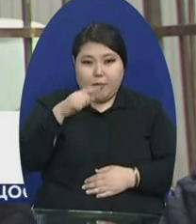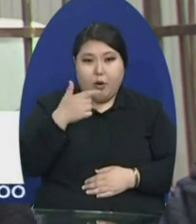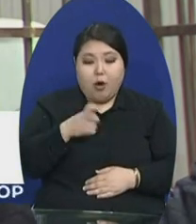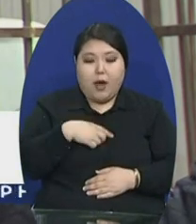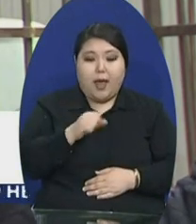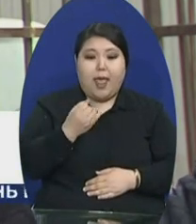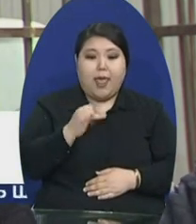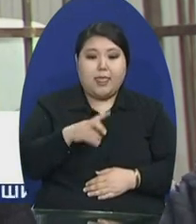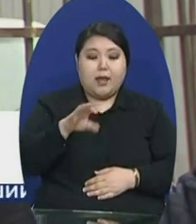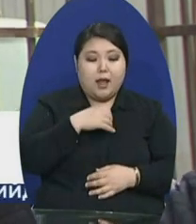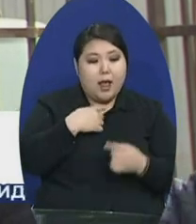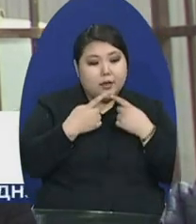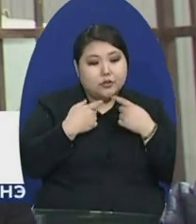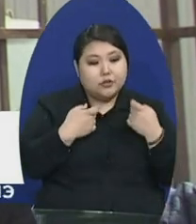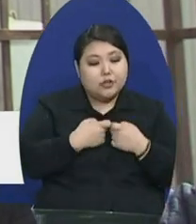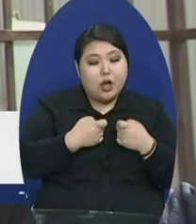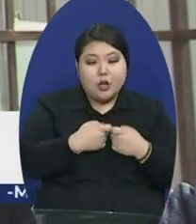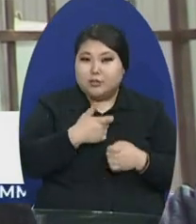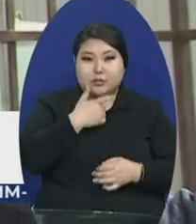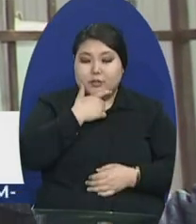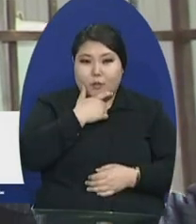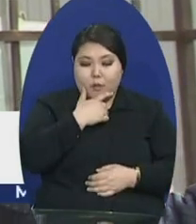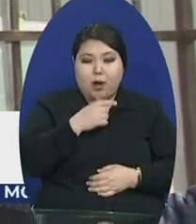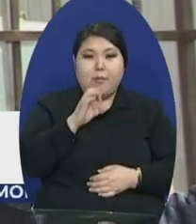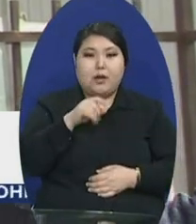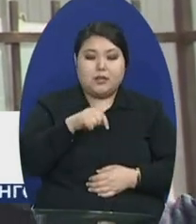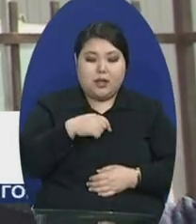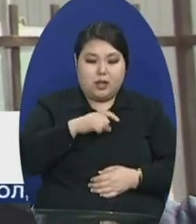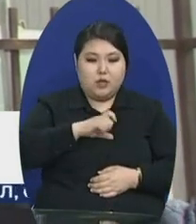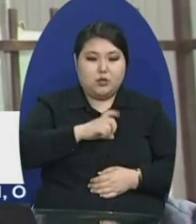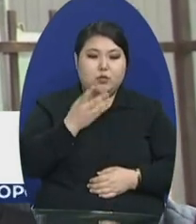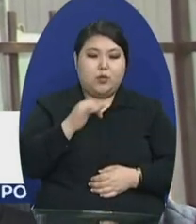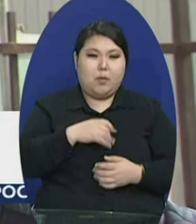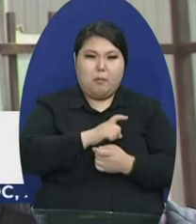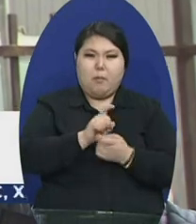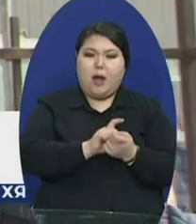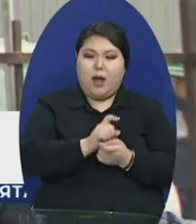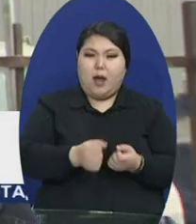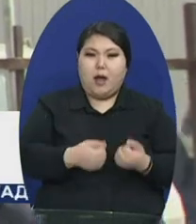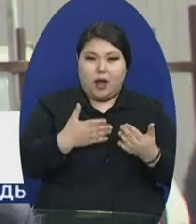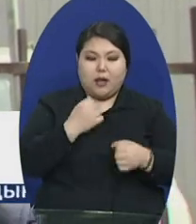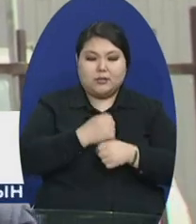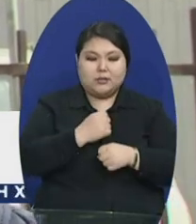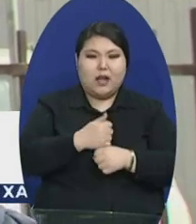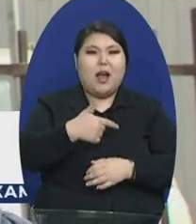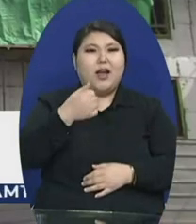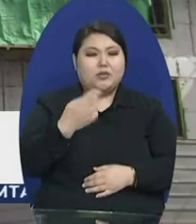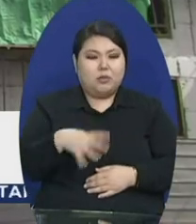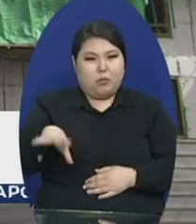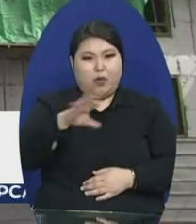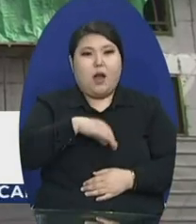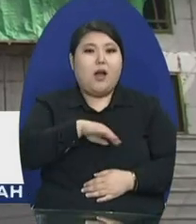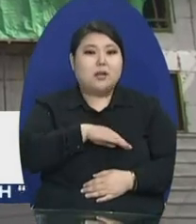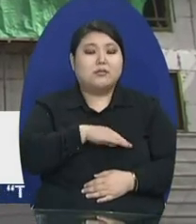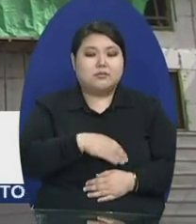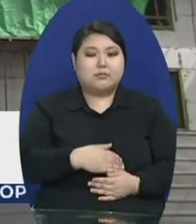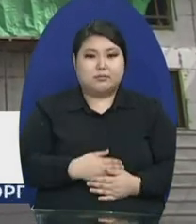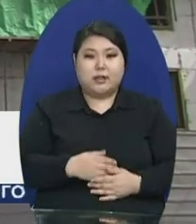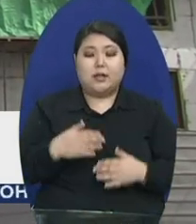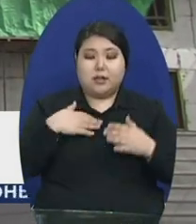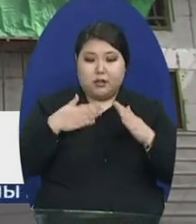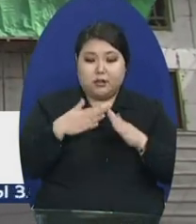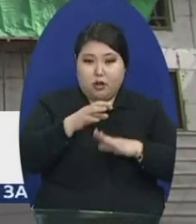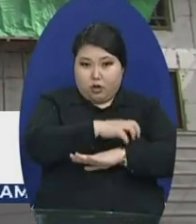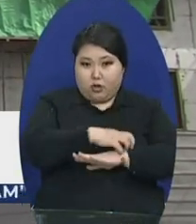нөгөө айлуудтайгаа тохирчдахгүй энэ дээр эрх зүйн маргаан гаруулчлан гацчихна гэж бүгдээрээ айжсэн байна. Гэр хорооллыг дахин